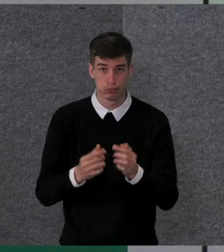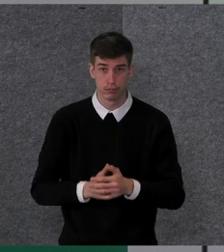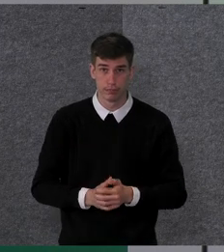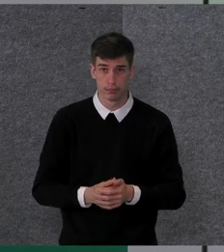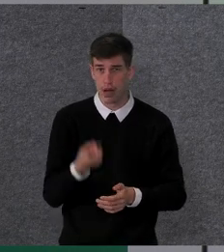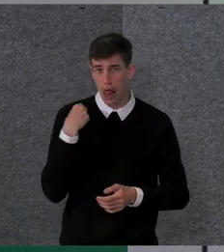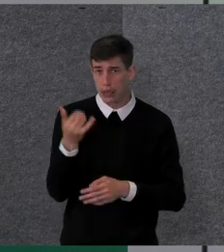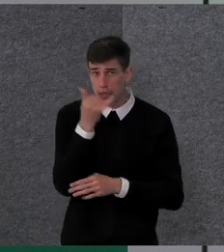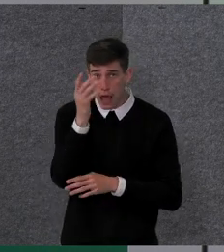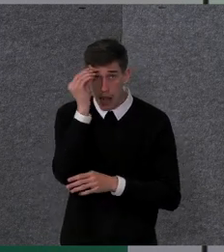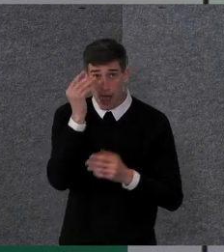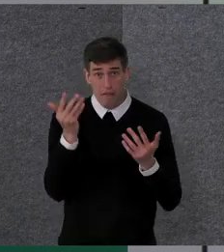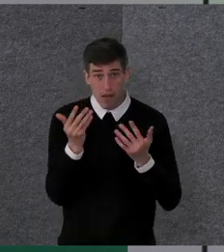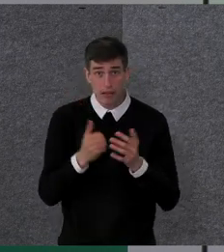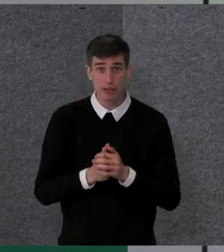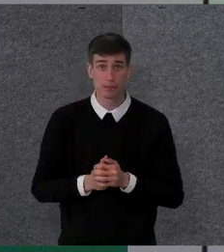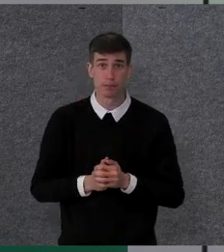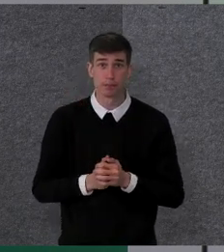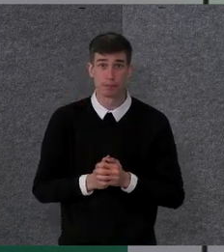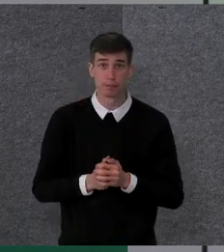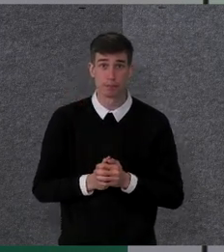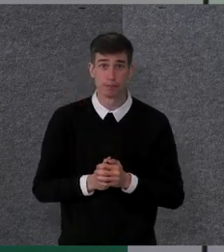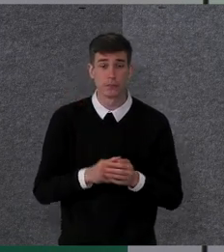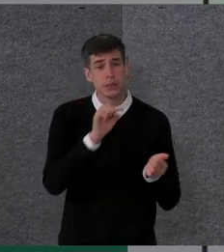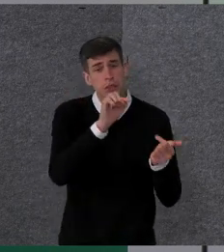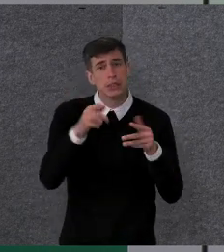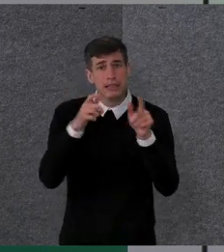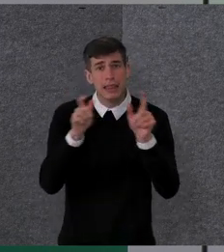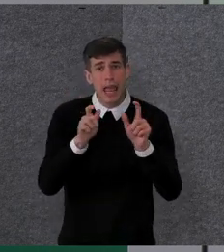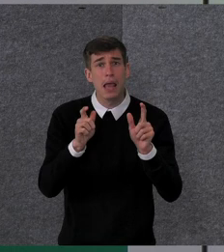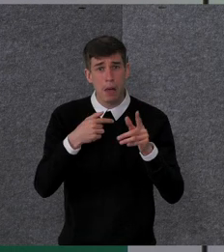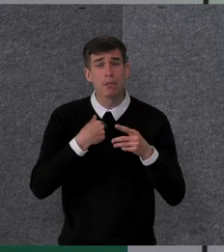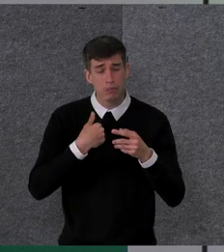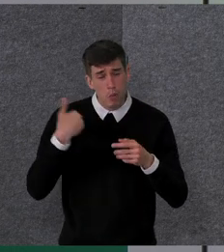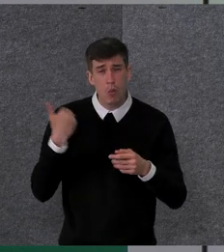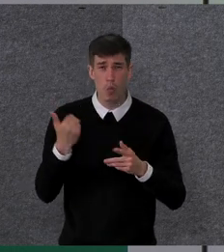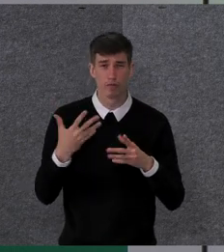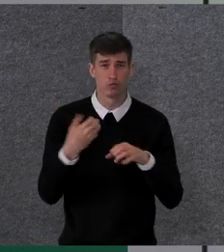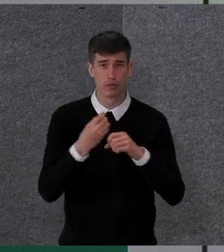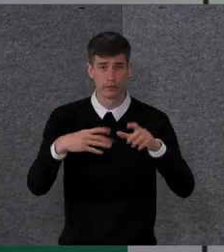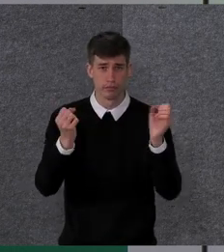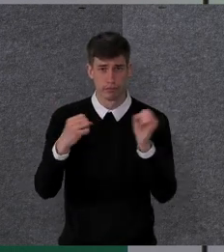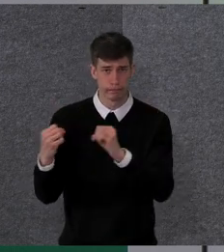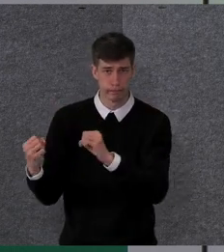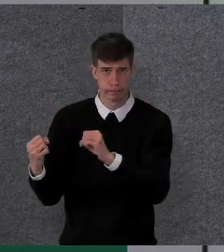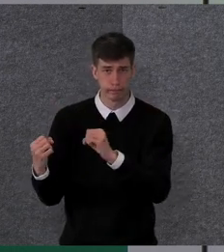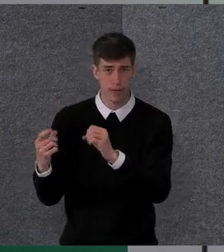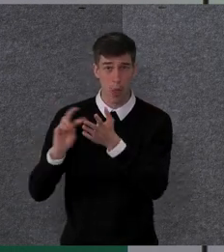Jahren auch gelernt, dass wir uns mit sehr vielem sehr einig sind und dass wir uns vor allem auch von den anderen